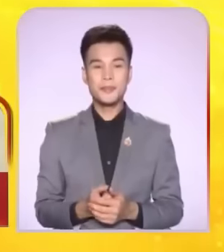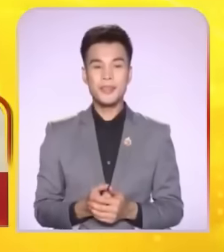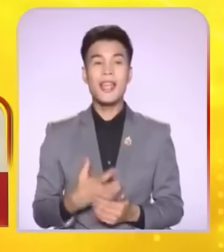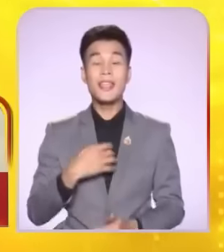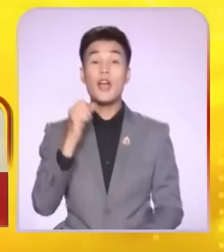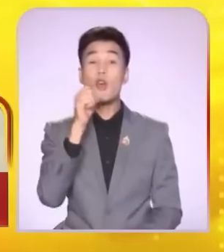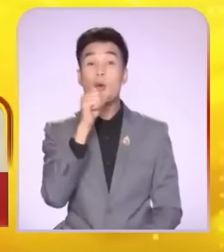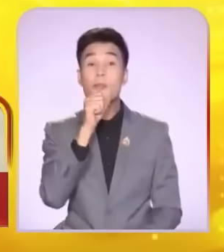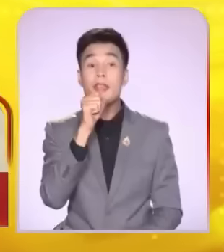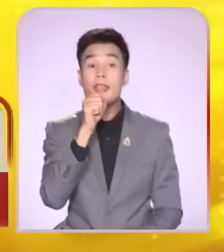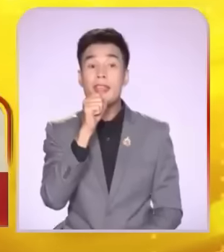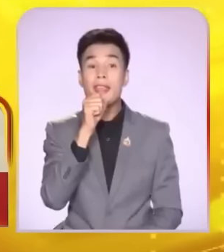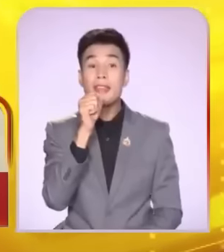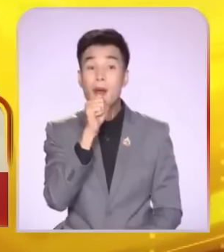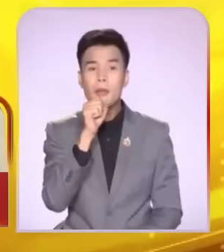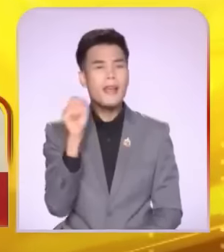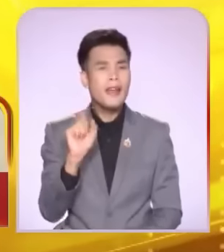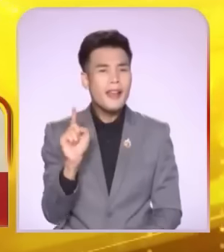จะร้องเพลงของอัศนีวสันต์